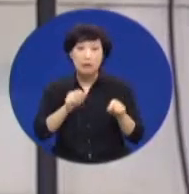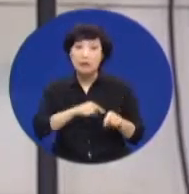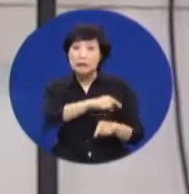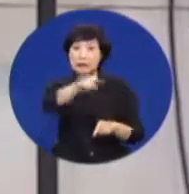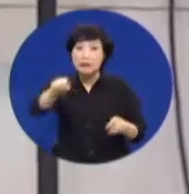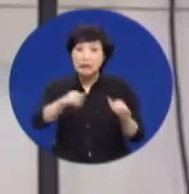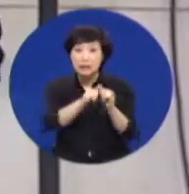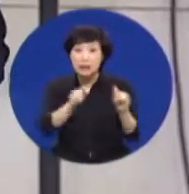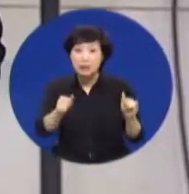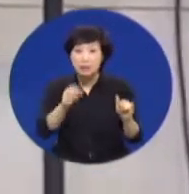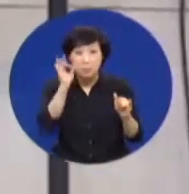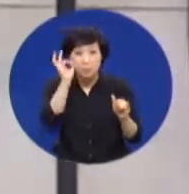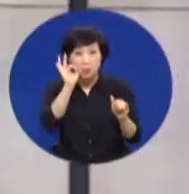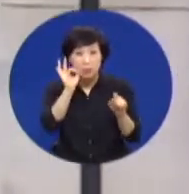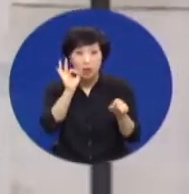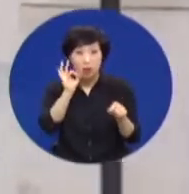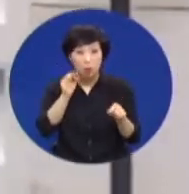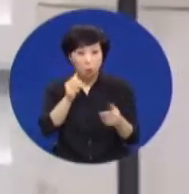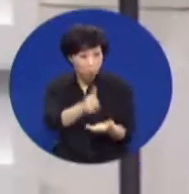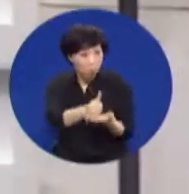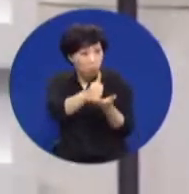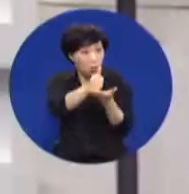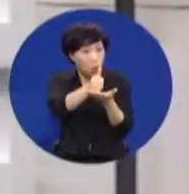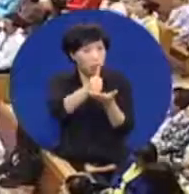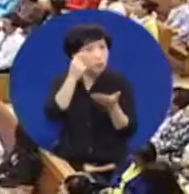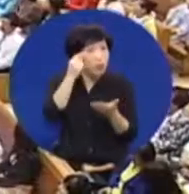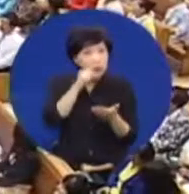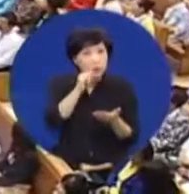사람이 대단한 사람이다.